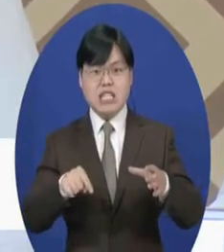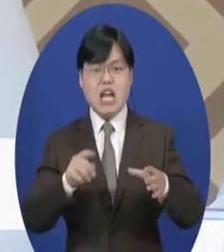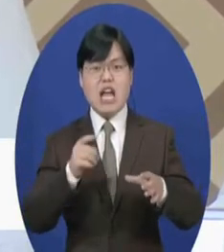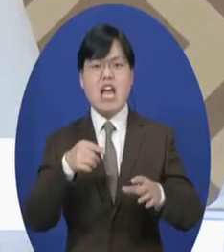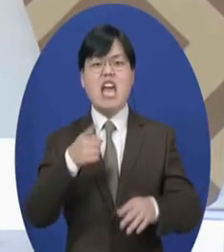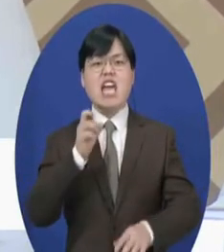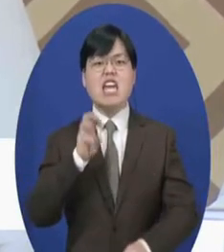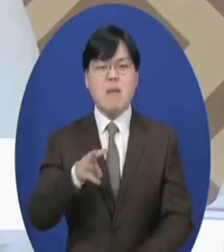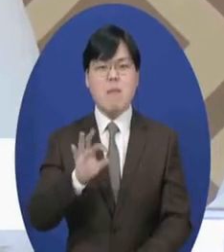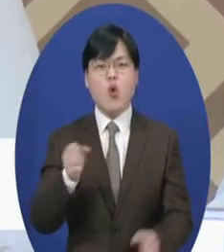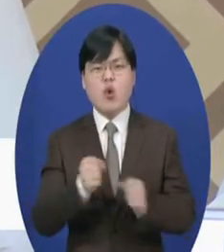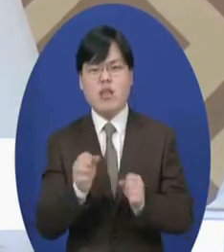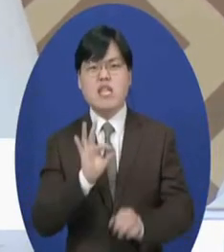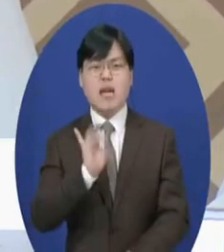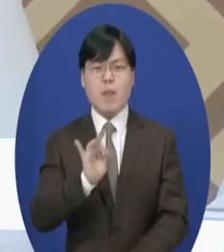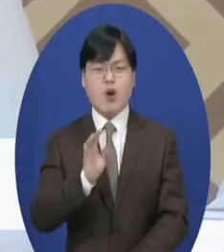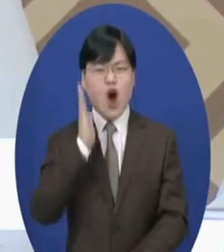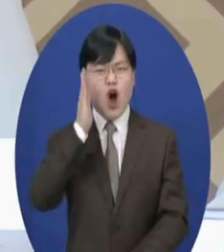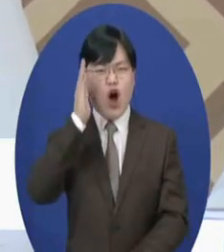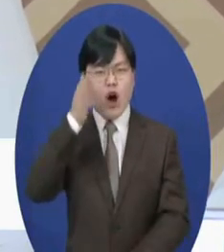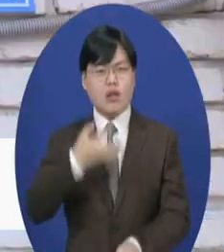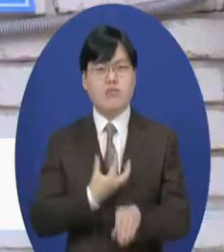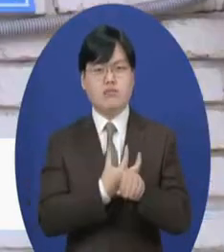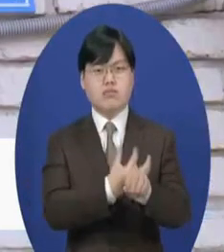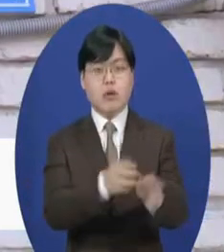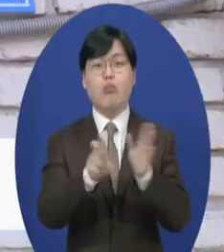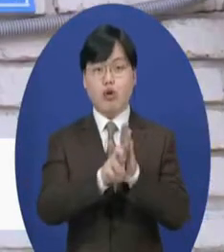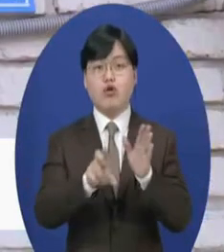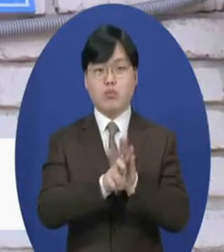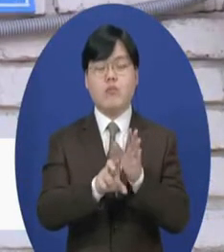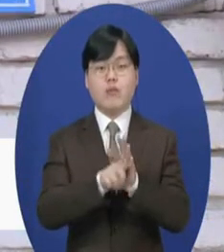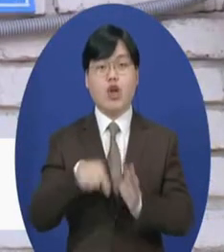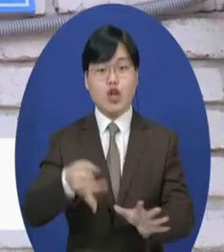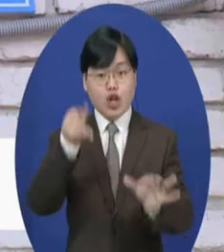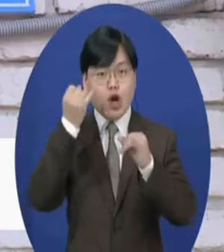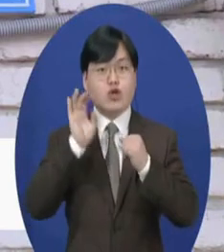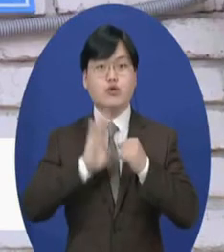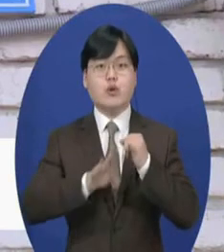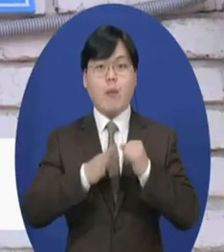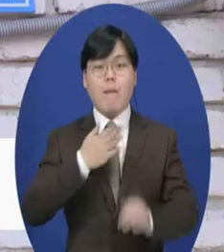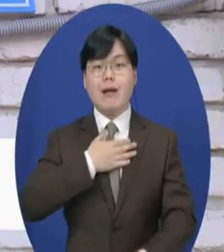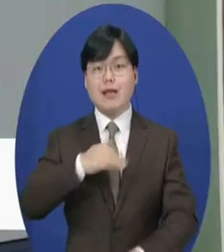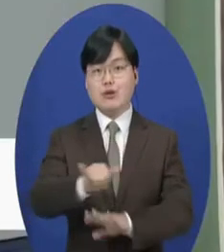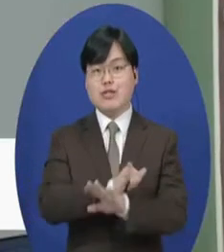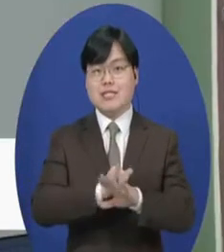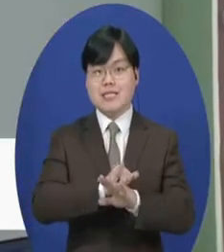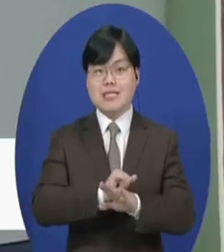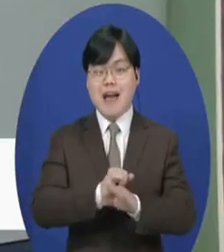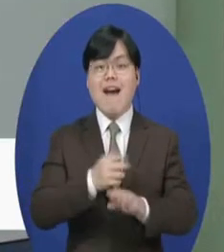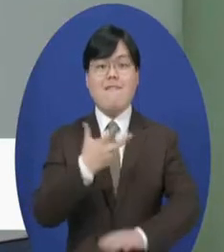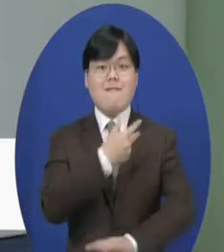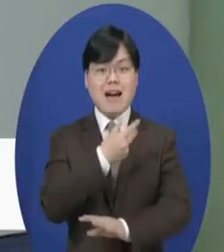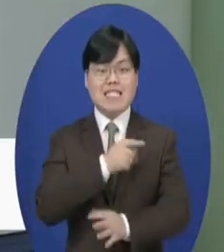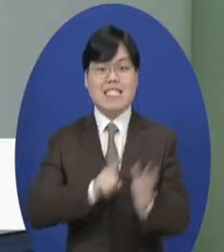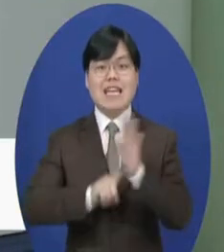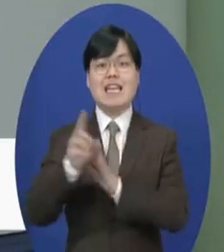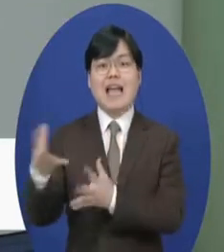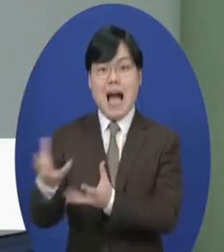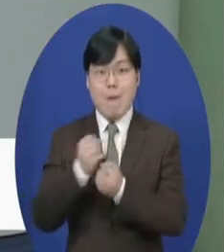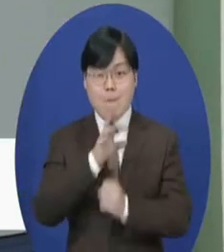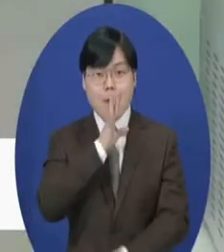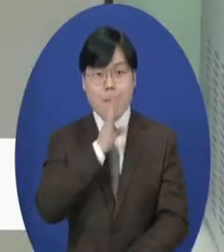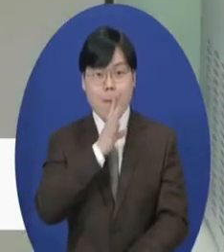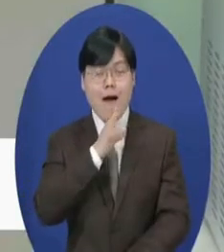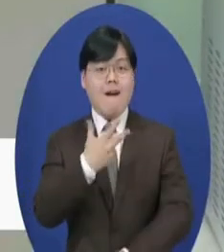яг тэр хэмд нь бол хол зам тээвэрлэх боломжтой. Энэ 7 өдрийн сүүлээр манай улсад вакцины эхний татан авалт орж ирнэ гэж